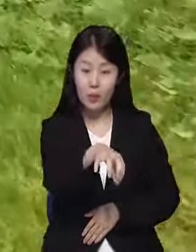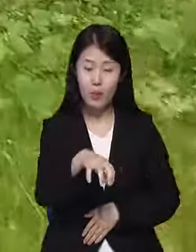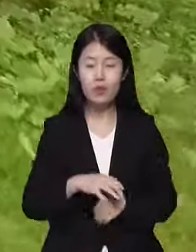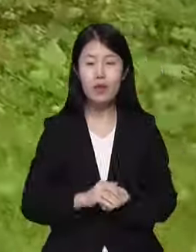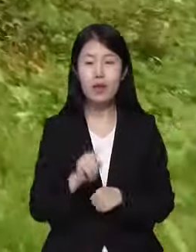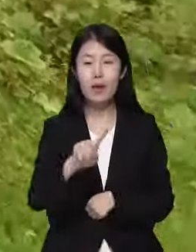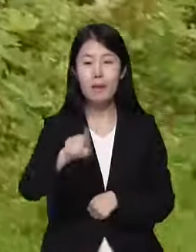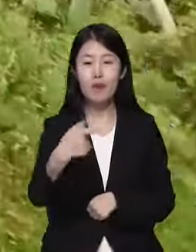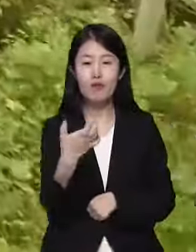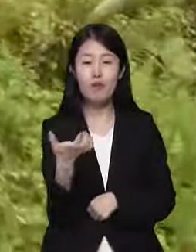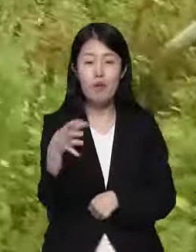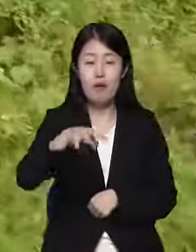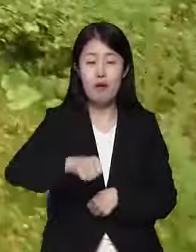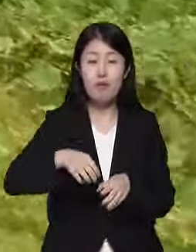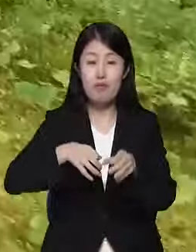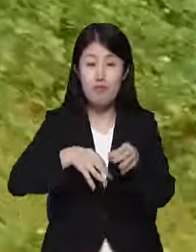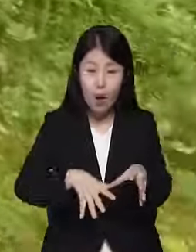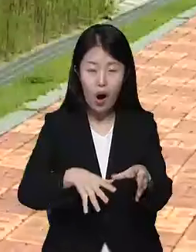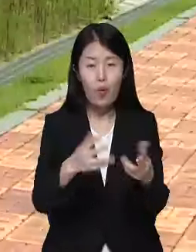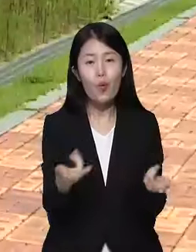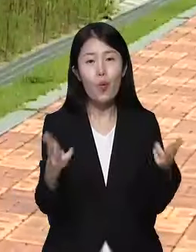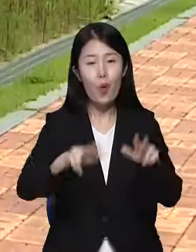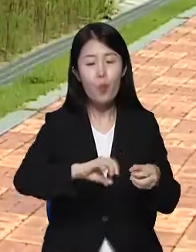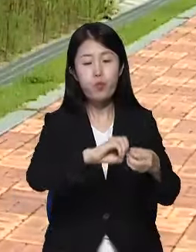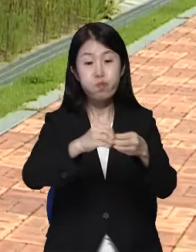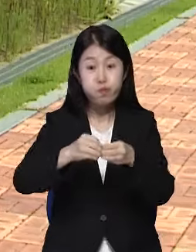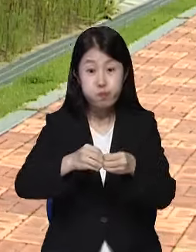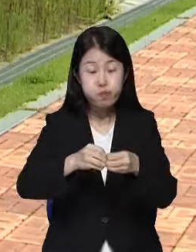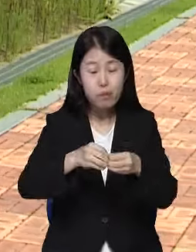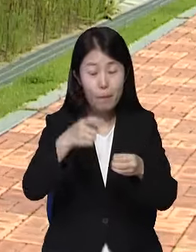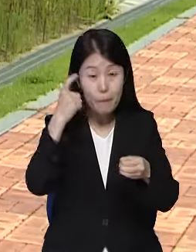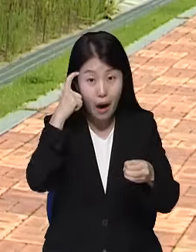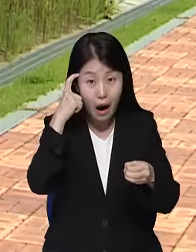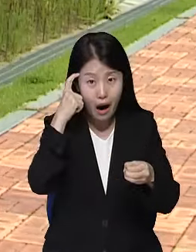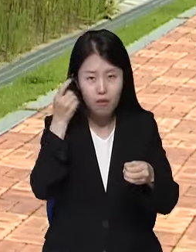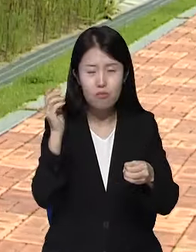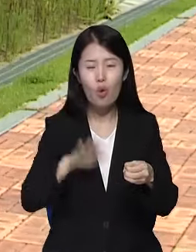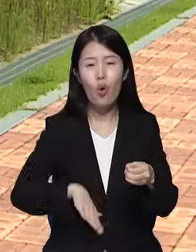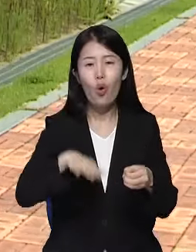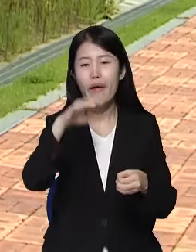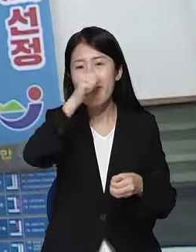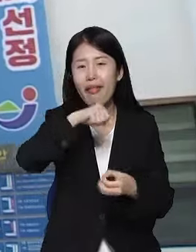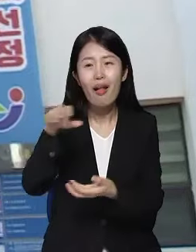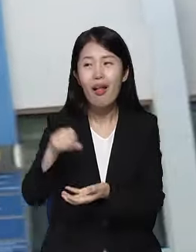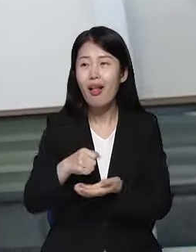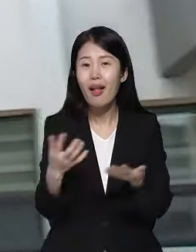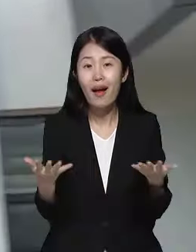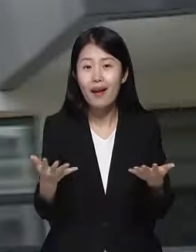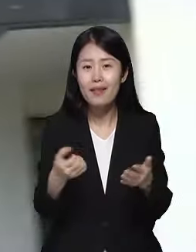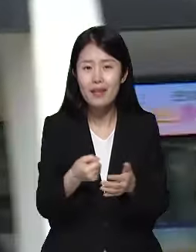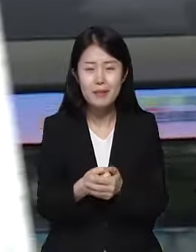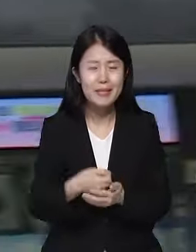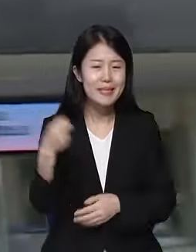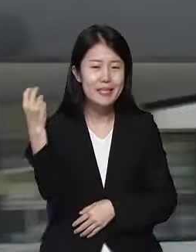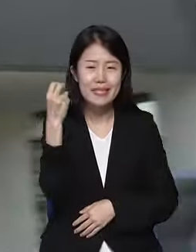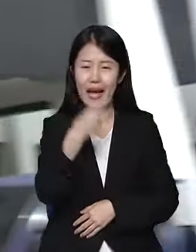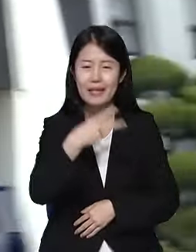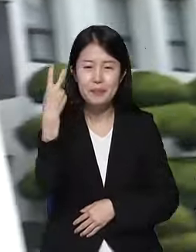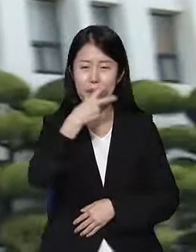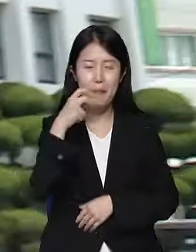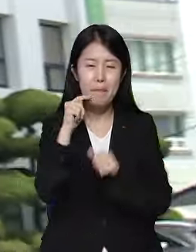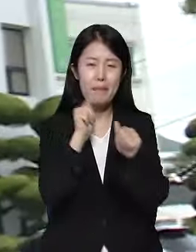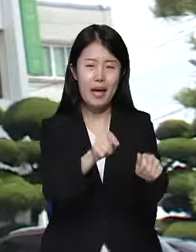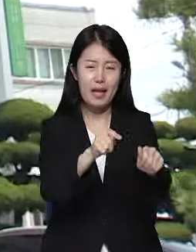조각공원과 정원 등 테마공원을 건립하려던 구상도 재원 확보 방안이 구체화되지 못해 재검토 판정을